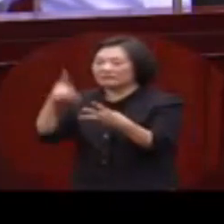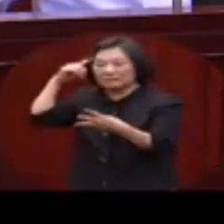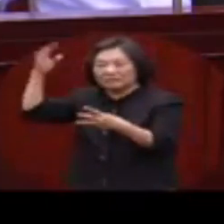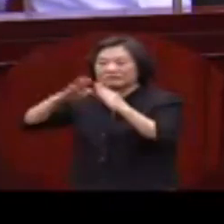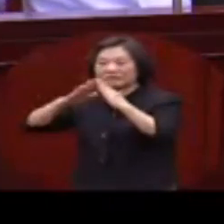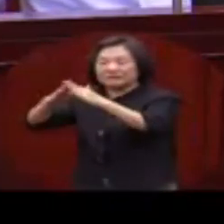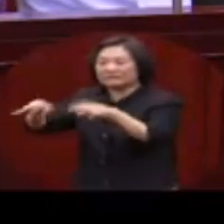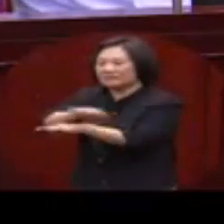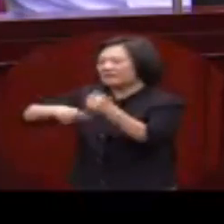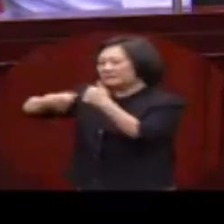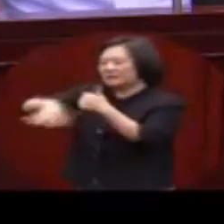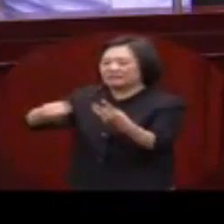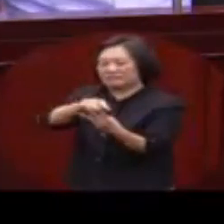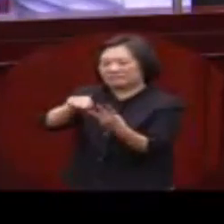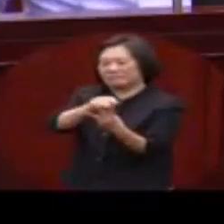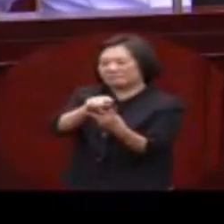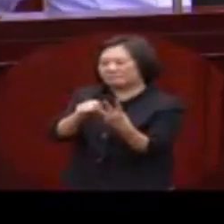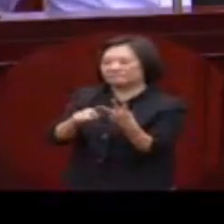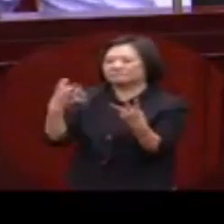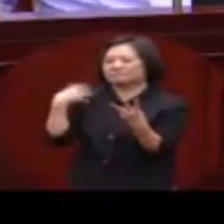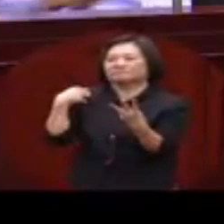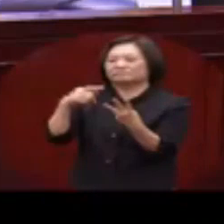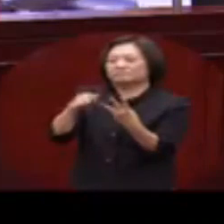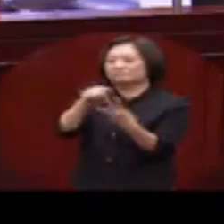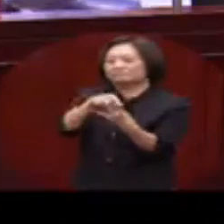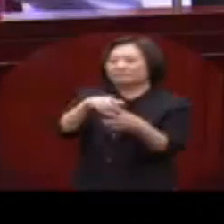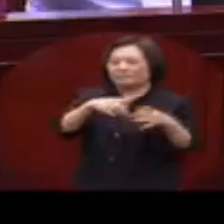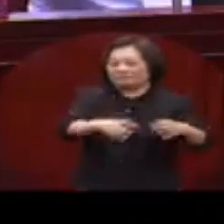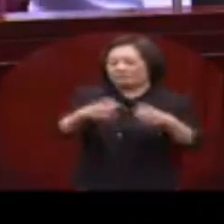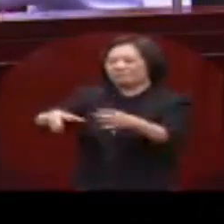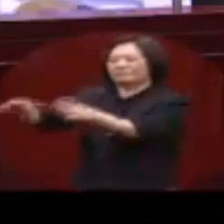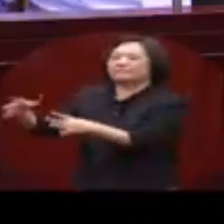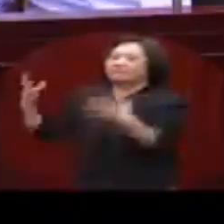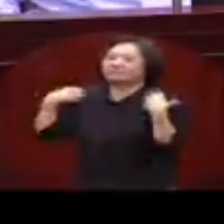市产业，大概三个局处要管三个办公室分别在做。